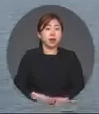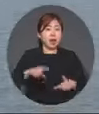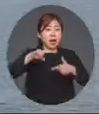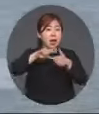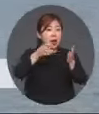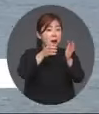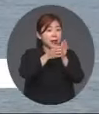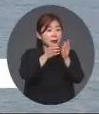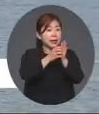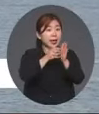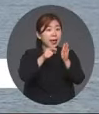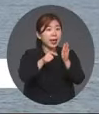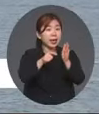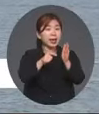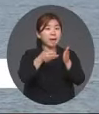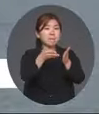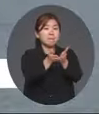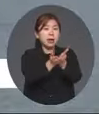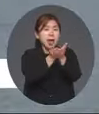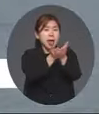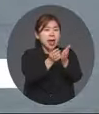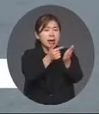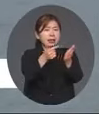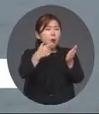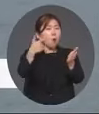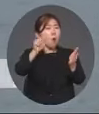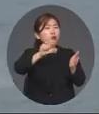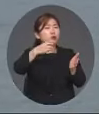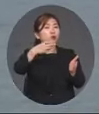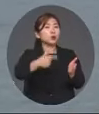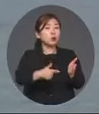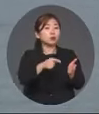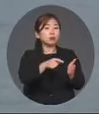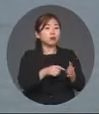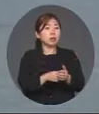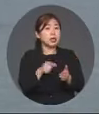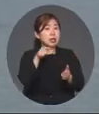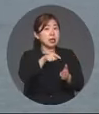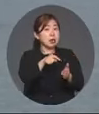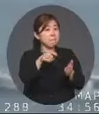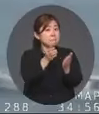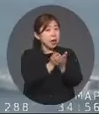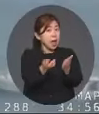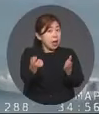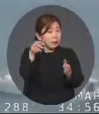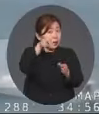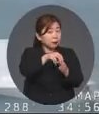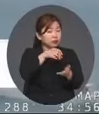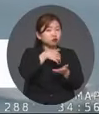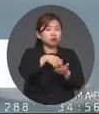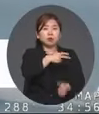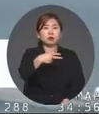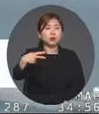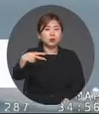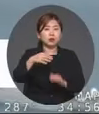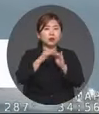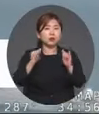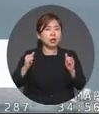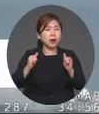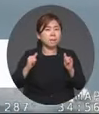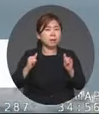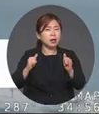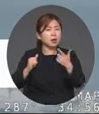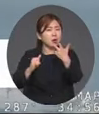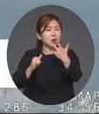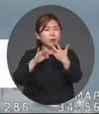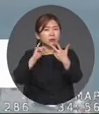경남 거제시 가조도 인근 해상에 5,000톤급 원양어선이 떠 있습니다. 이 선박에 타고 있던 인도네시아 국적의 20, 30대 선원